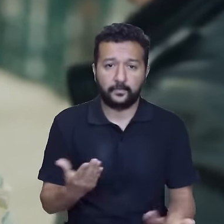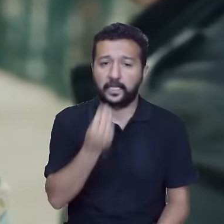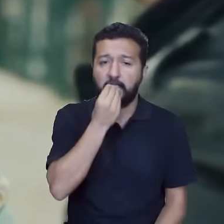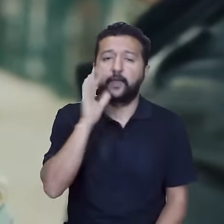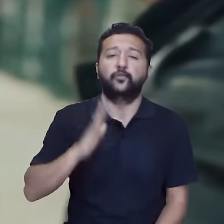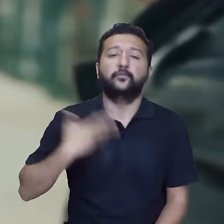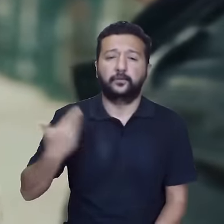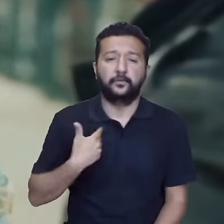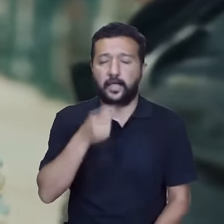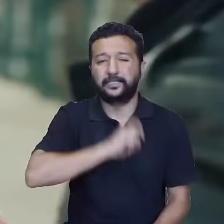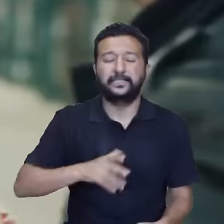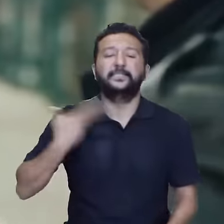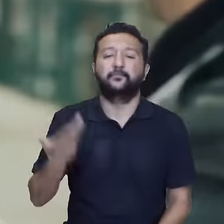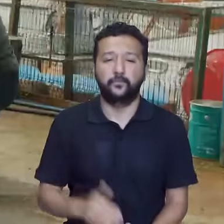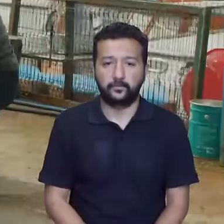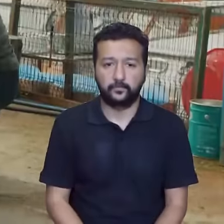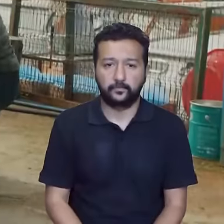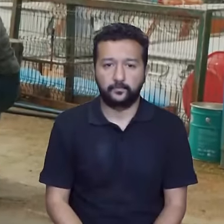Yemiyorum ben. İştahım kaçtı.